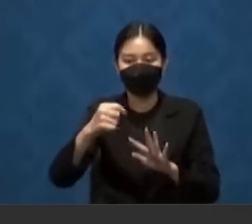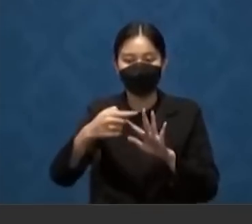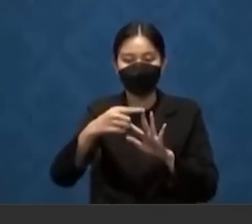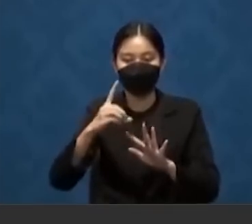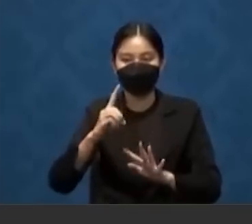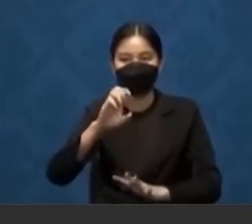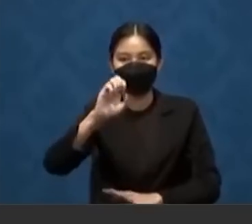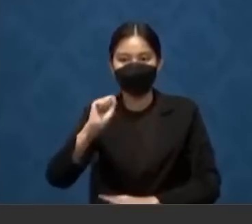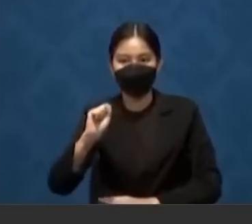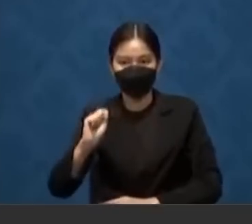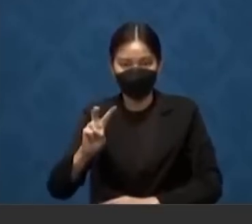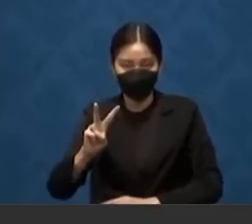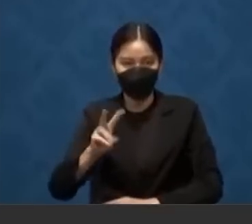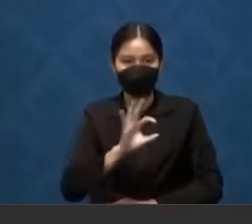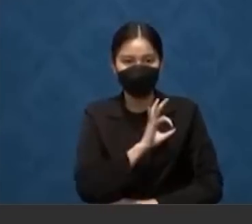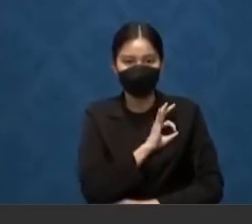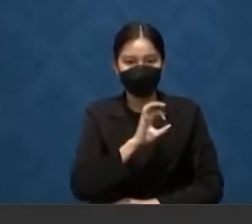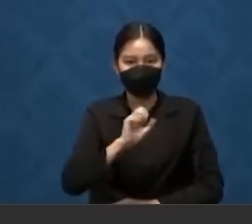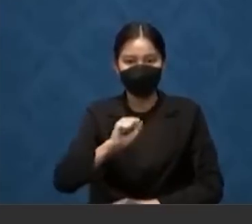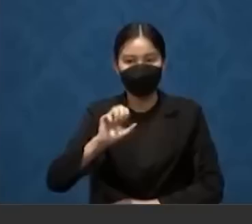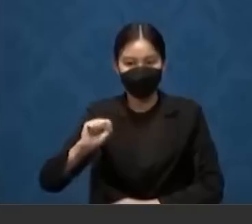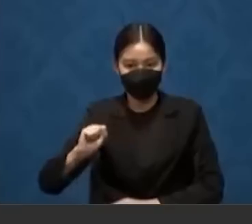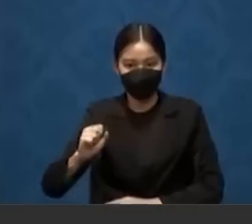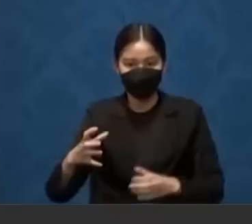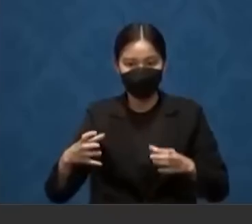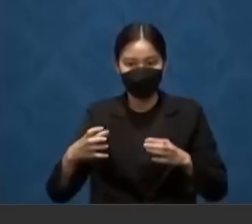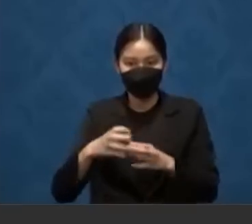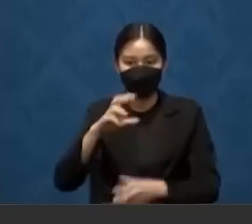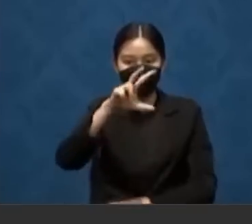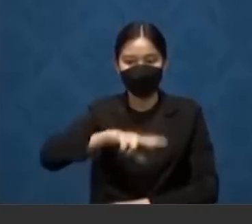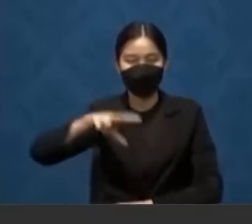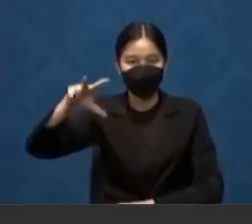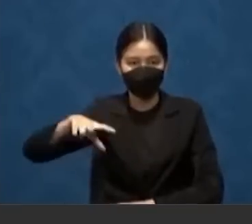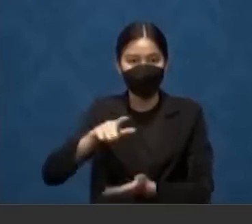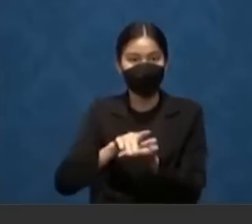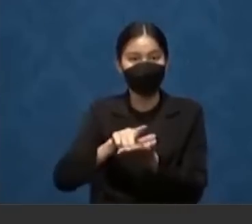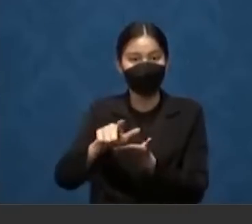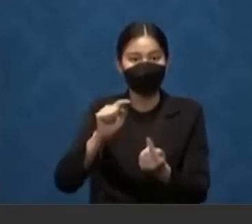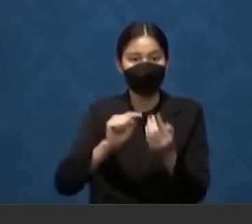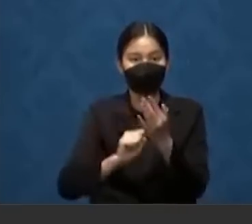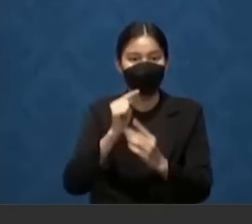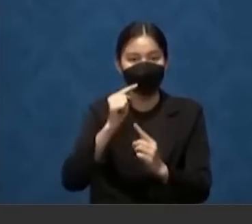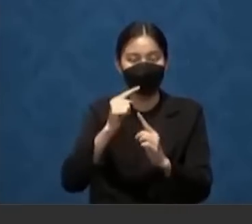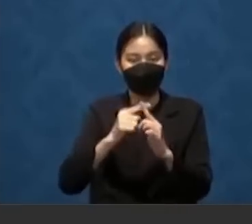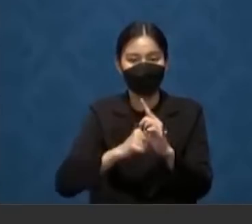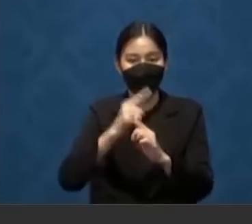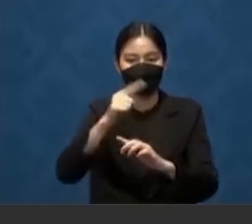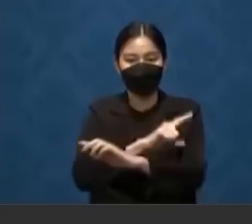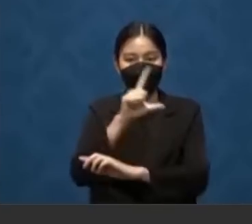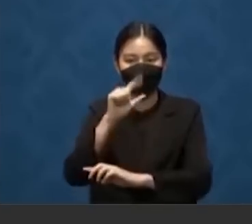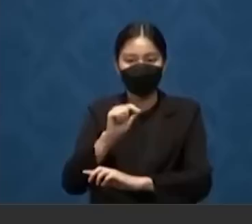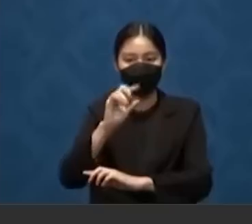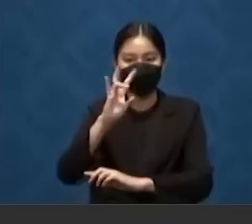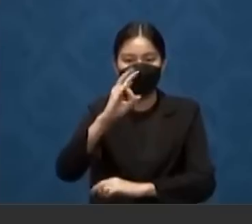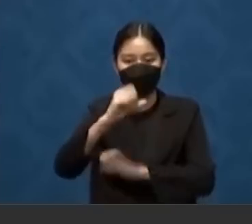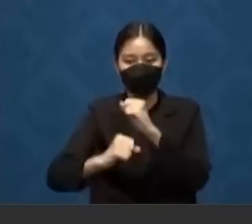นาวาอากาศเอง อนุดิต นาคอนทัพสมาชิสภาผู้แนสุร พักรื่อไทยขอลาออกั้งแต่ว